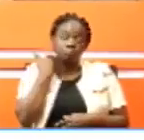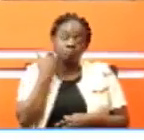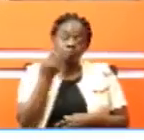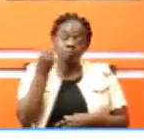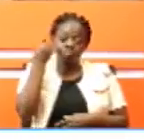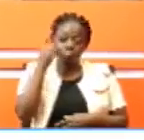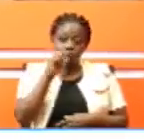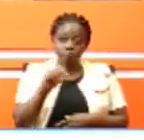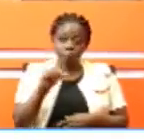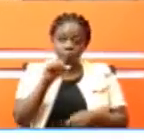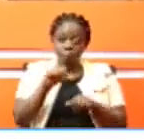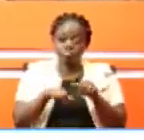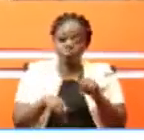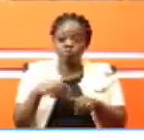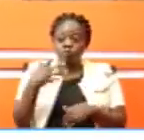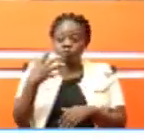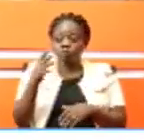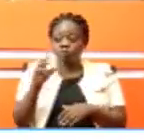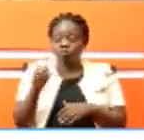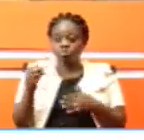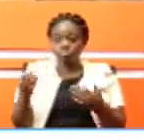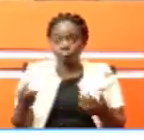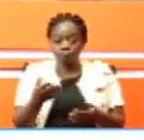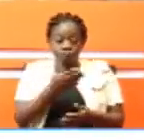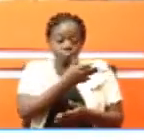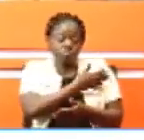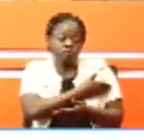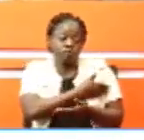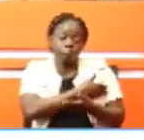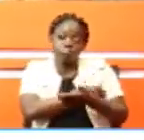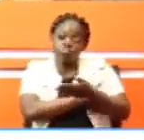basooka 50 bayambala t-shirt za black.